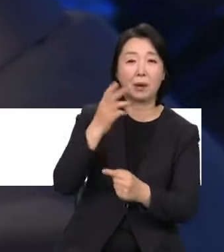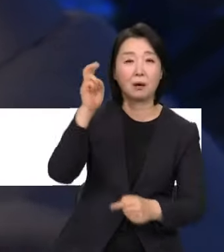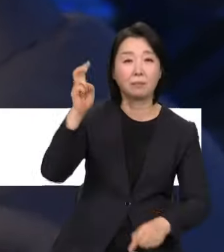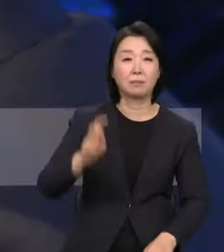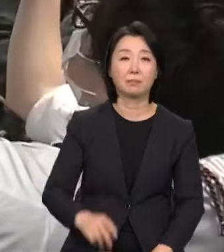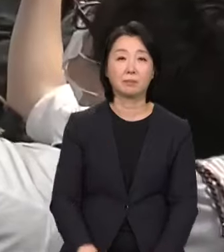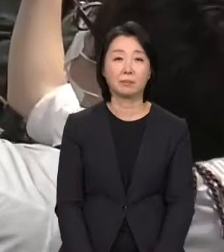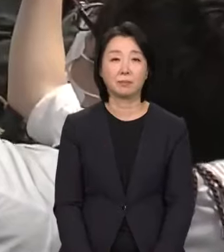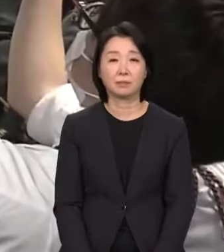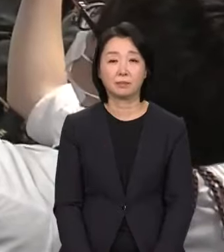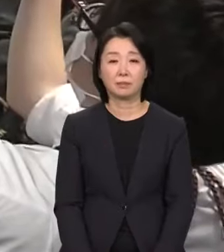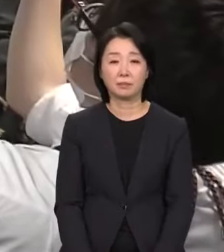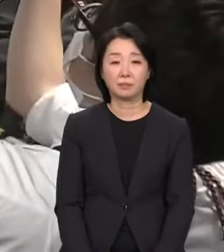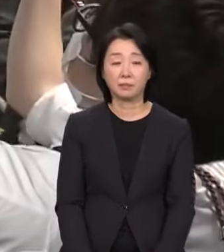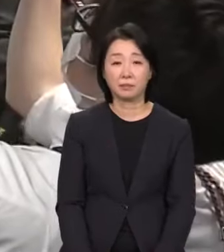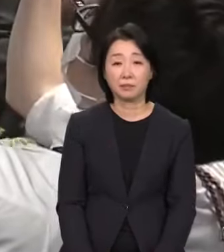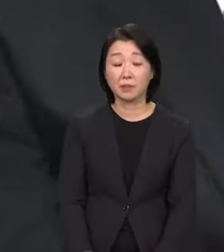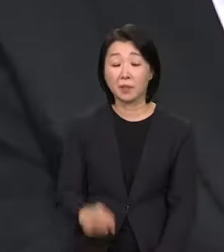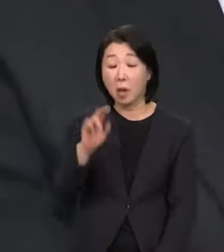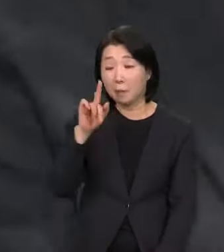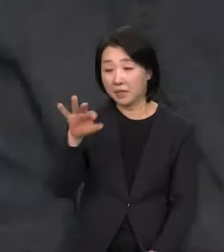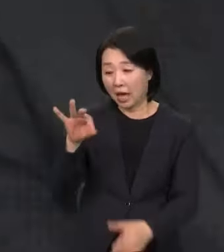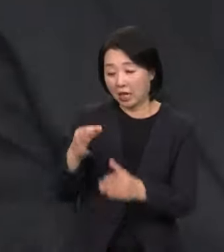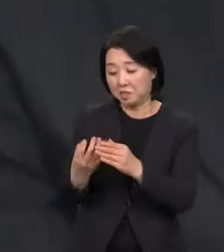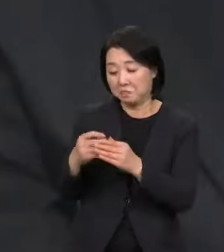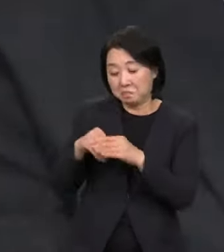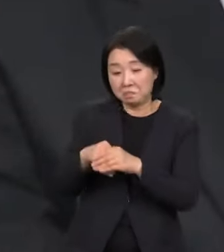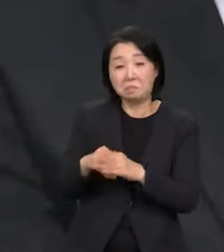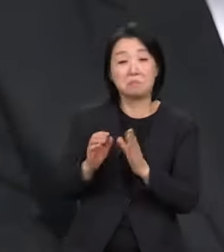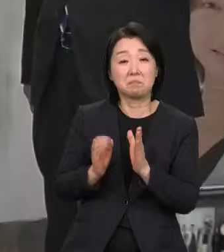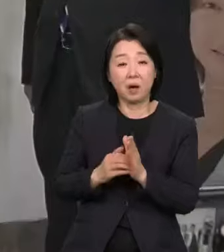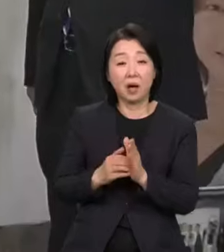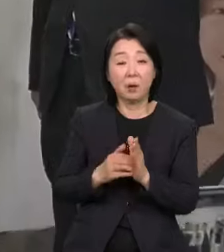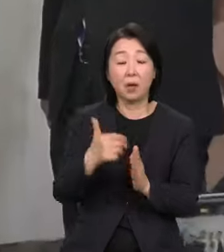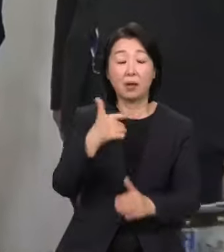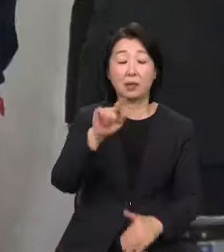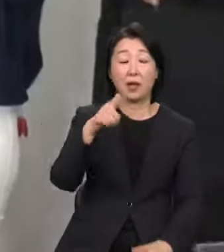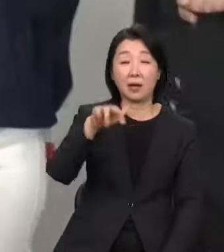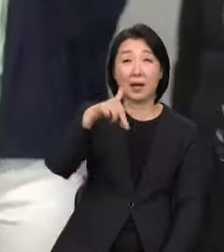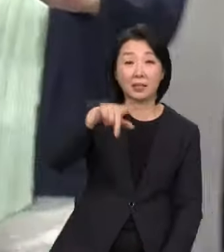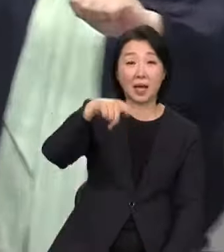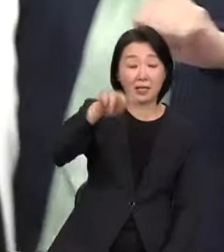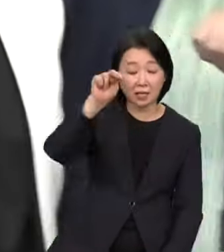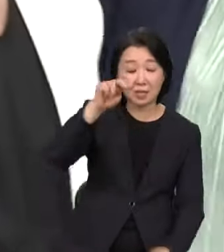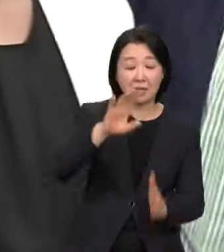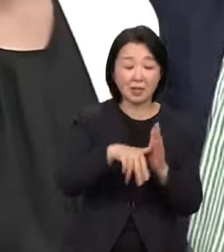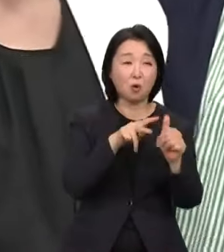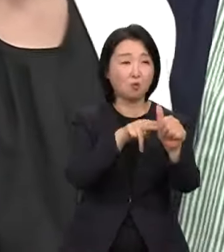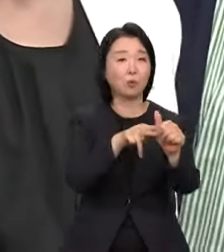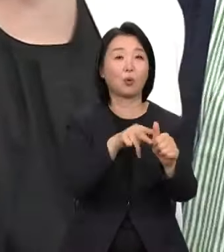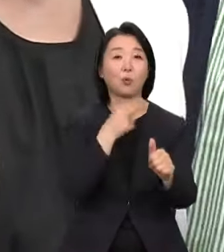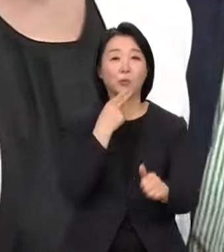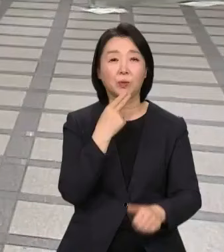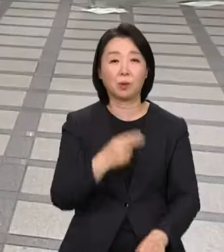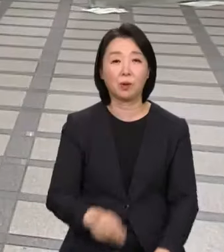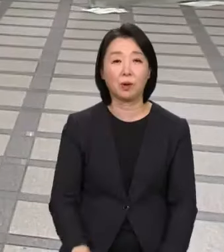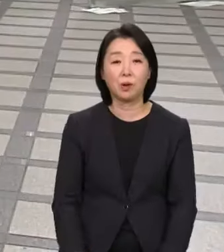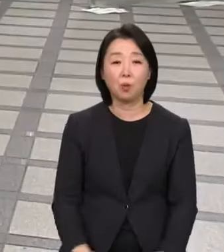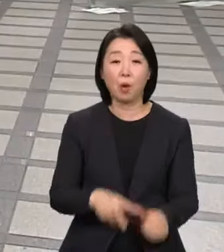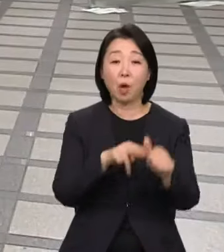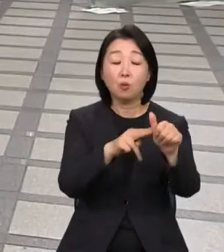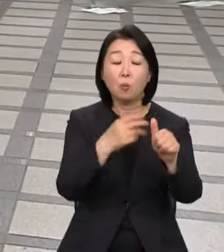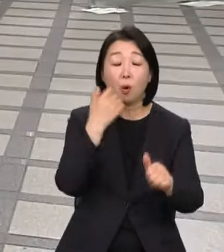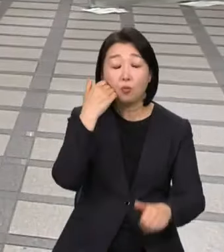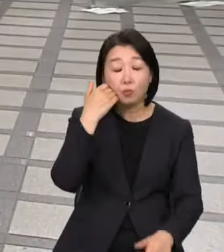겁니다. 비자금 사건으로 도쿄 15구와 나가사키 3구 선거에선 아예 후보조차 못 냈습니다. 그나마 후보를 낸